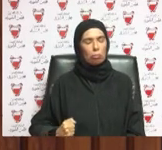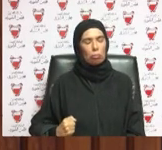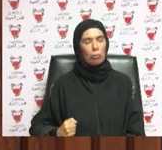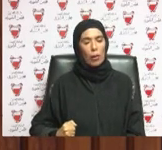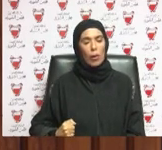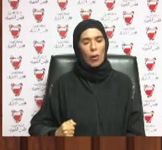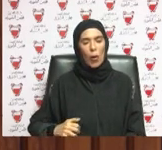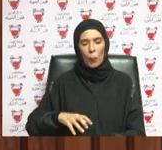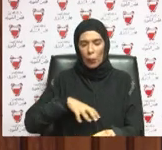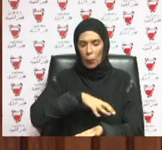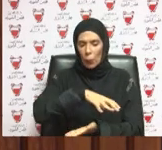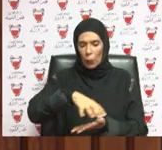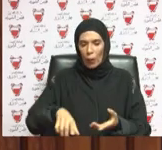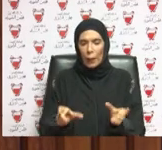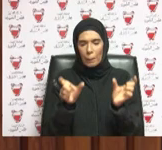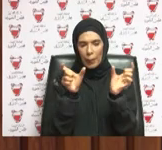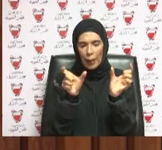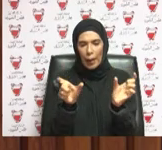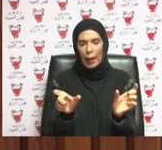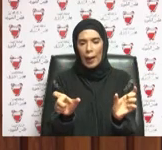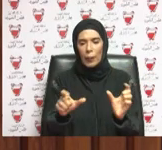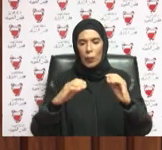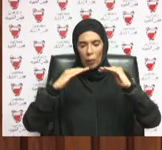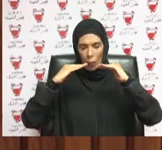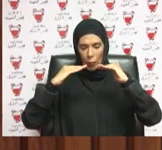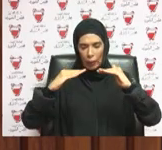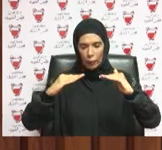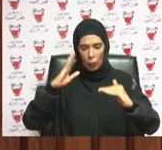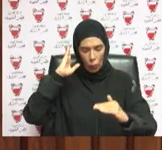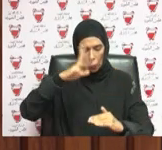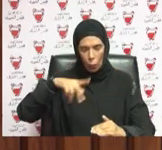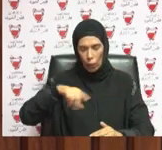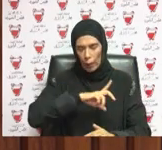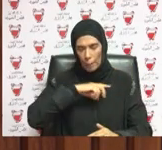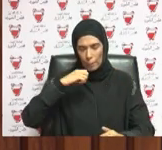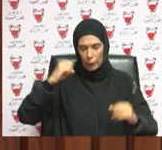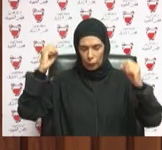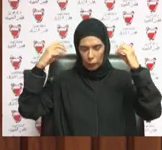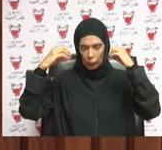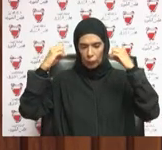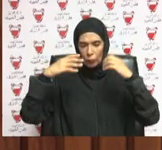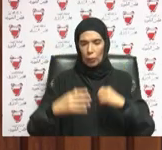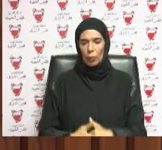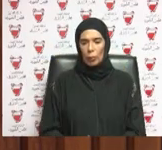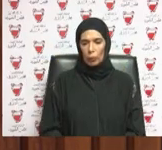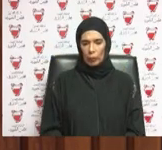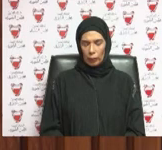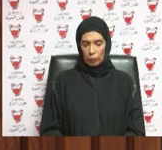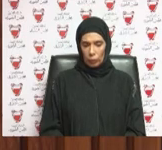واحة للأمن والأمان. والسلام عليكم ورحمة الله